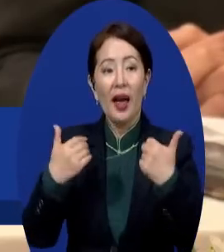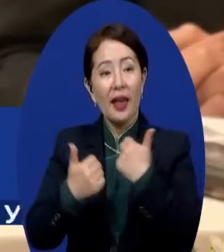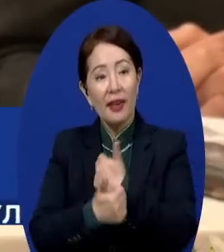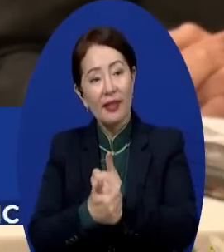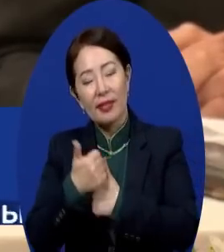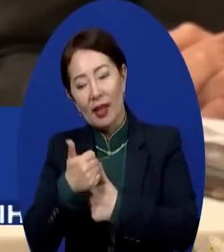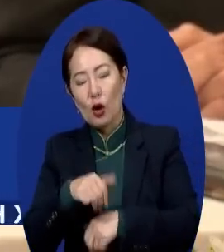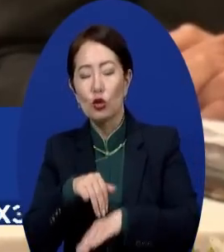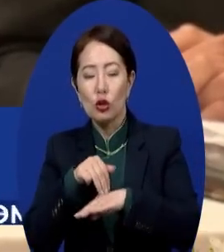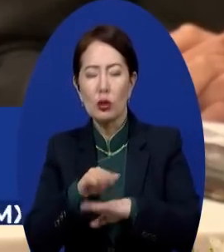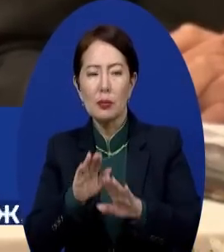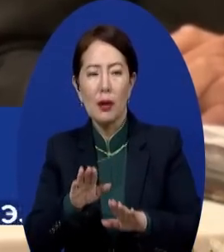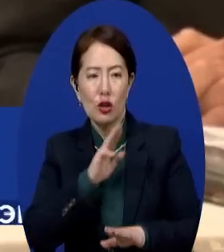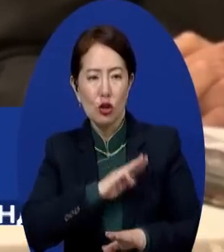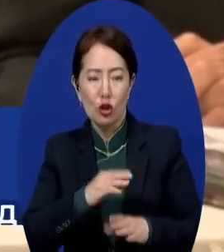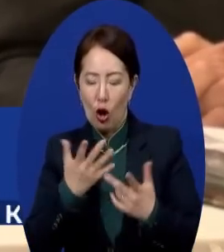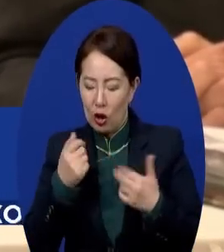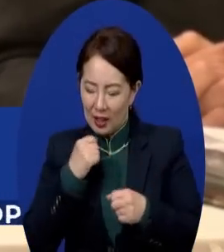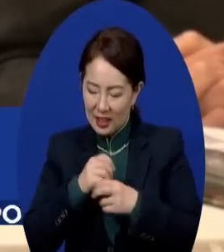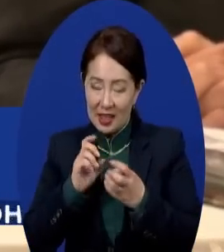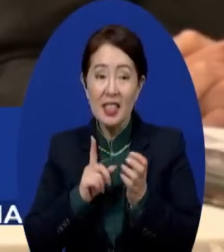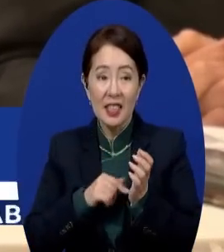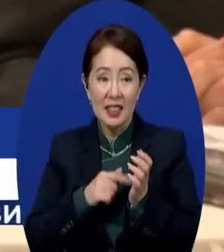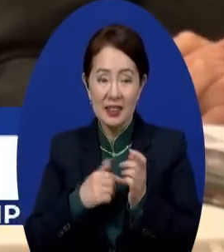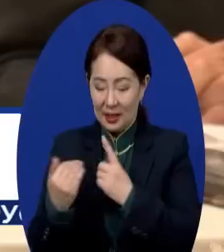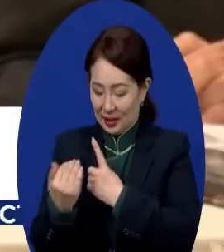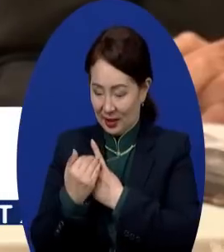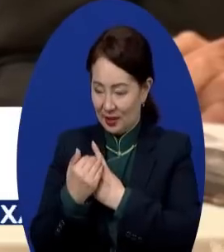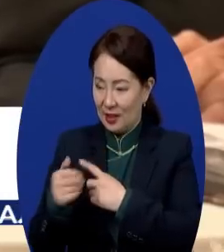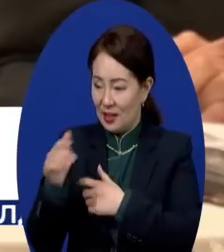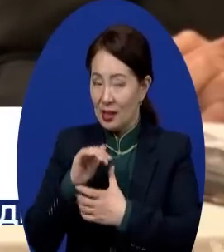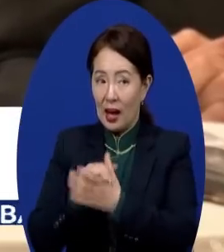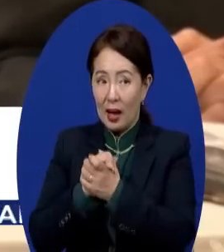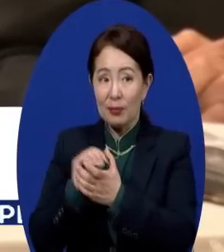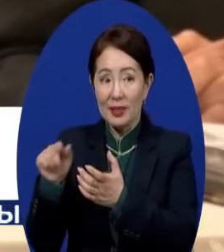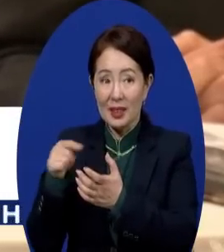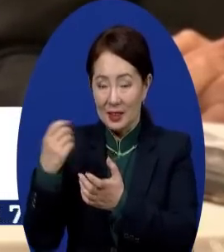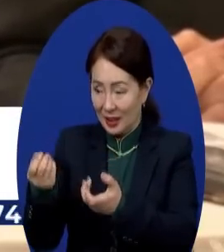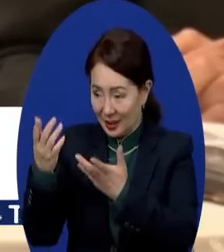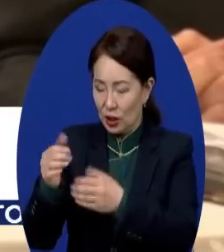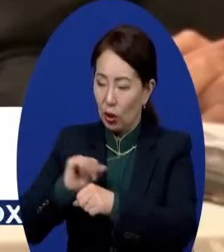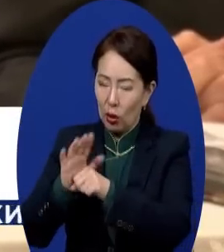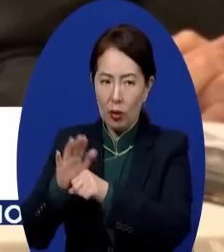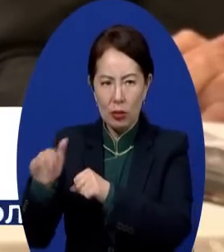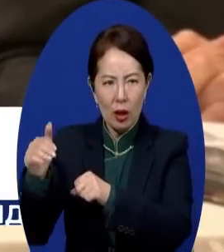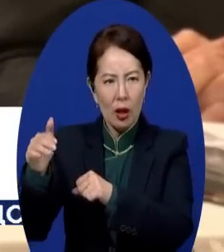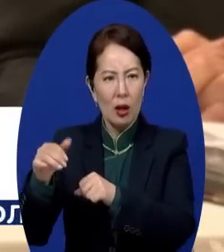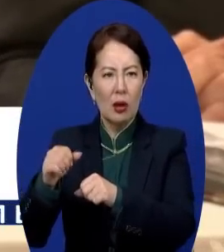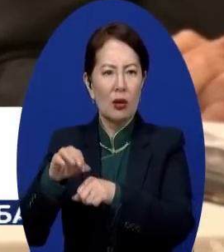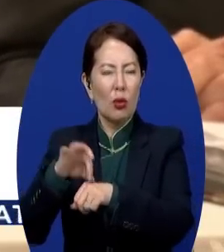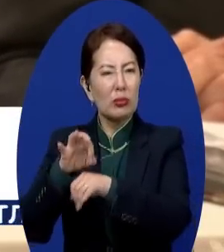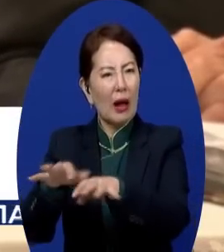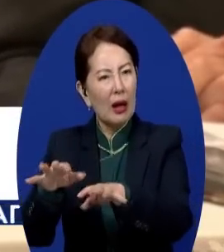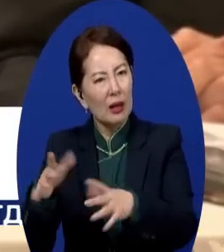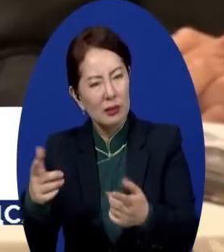байлгахын тулд маш их зүйлийг хийхийг шаардаж байна. Шинэ хамтрагчид маань хилсэлчлэн COVID-19 цар тахал, дараагийн шин тахалтай тэмцэх